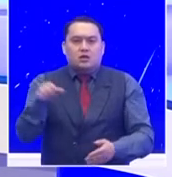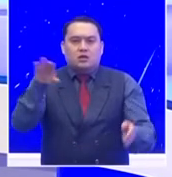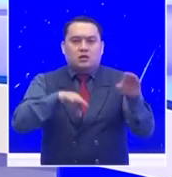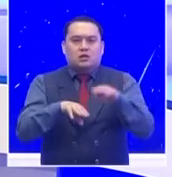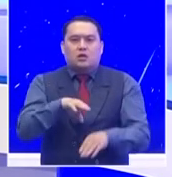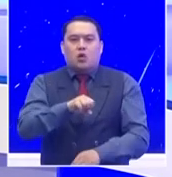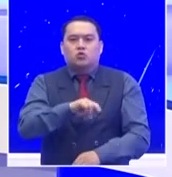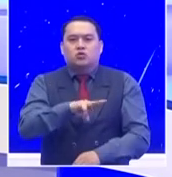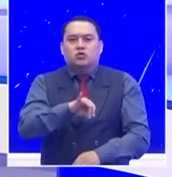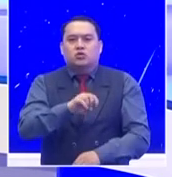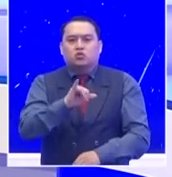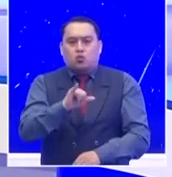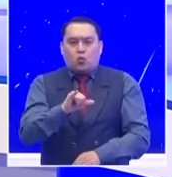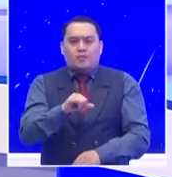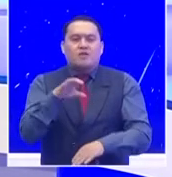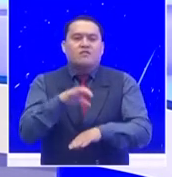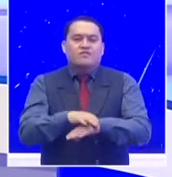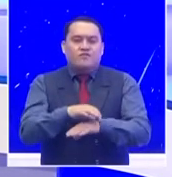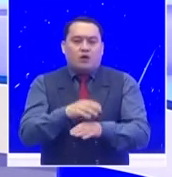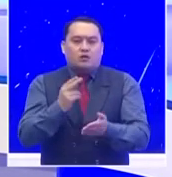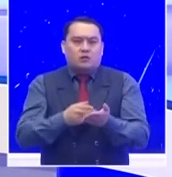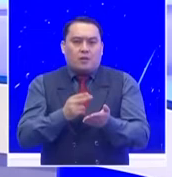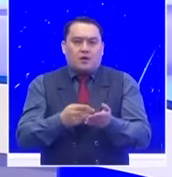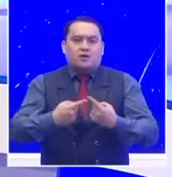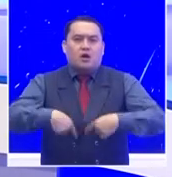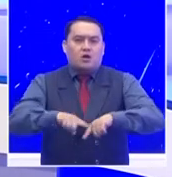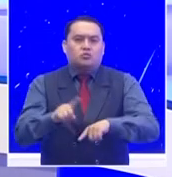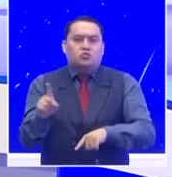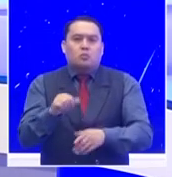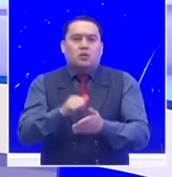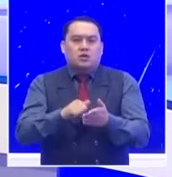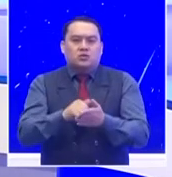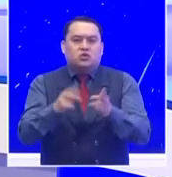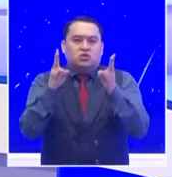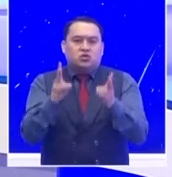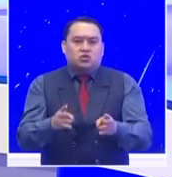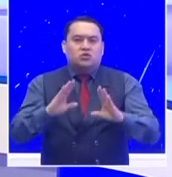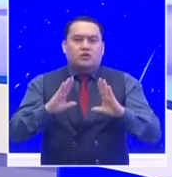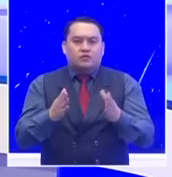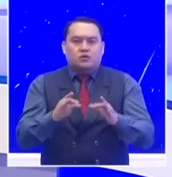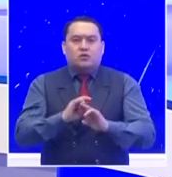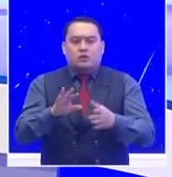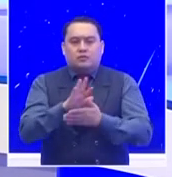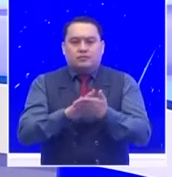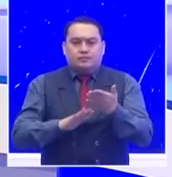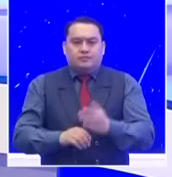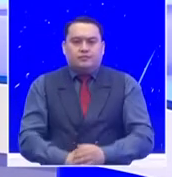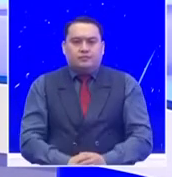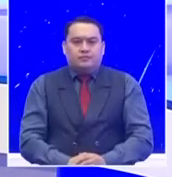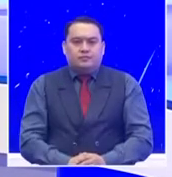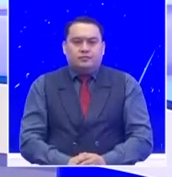базе Таужетысу. Данный факт подтвердили в областном департаменте. Что стало причиной несчастного случая, попытался выяснить Ануар